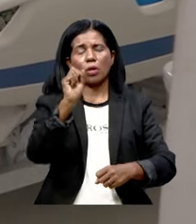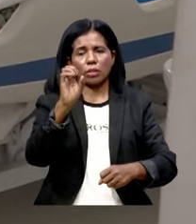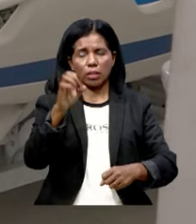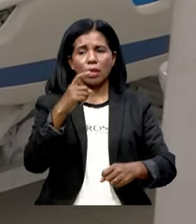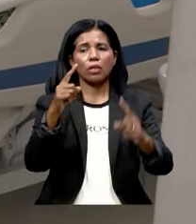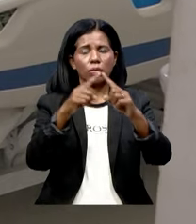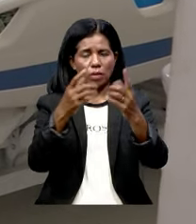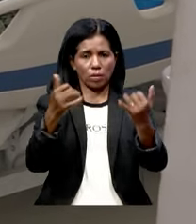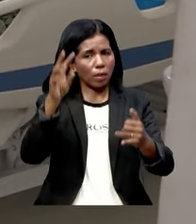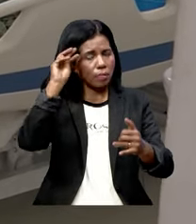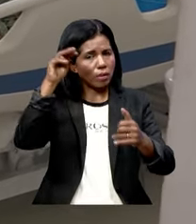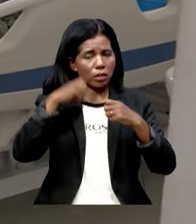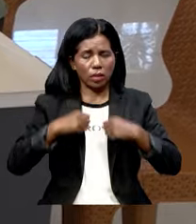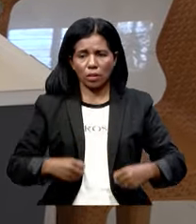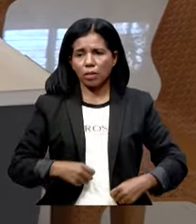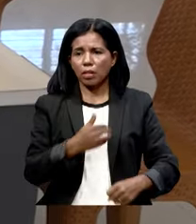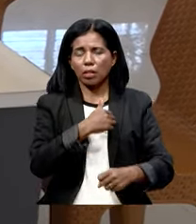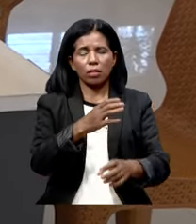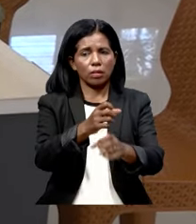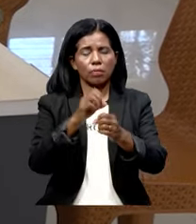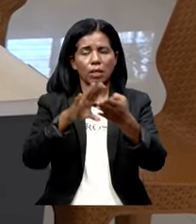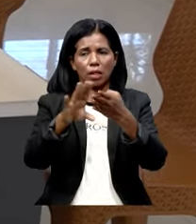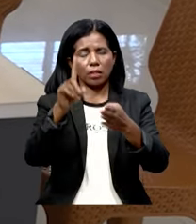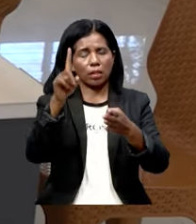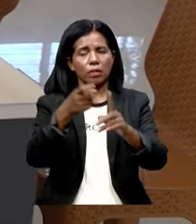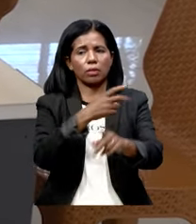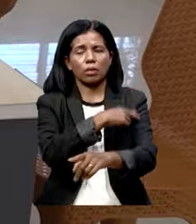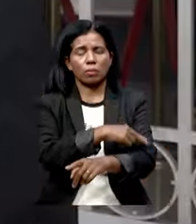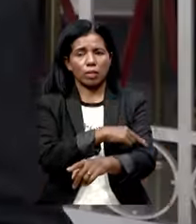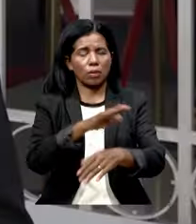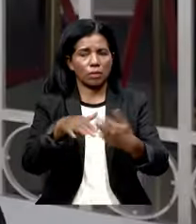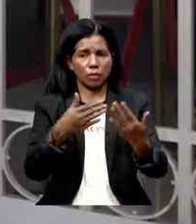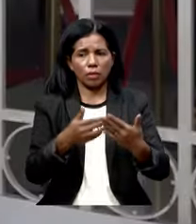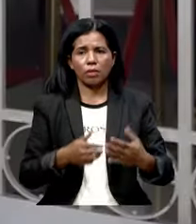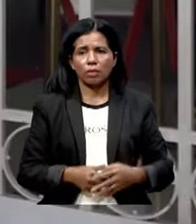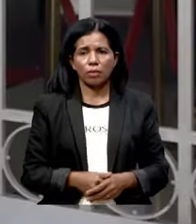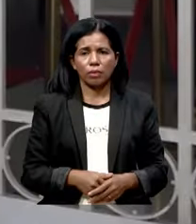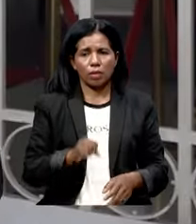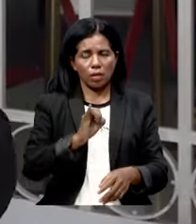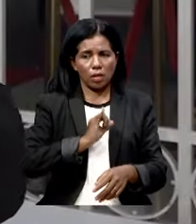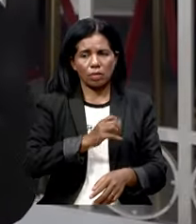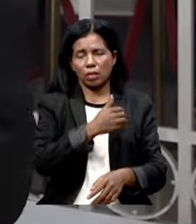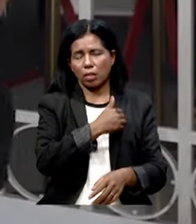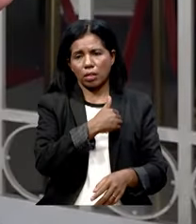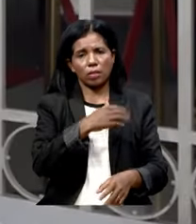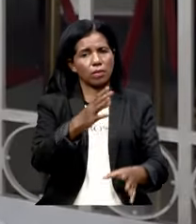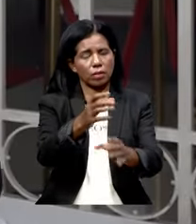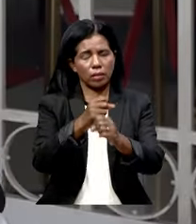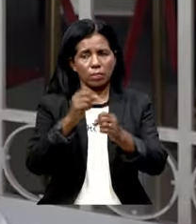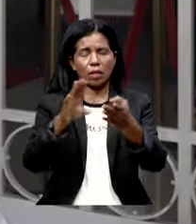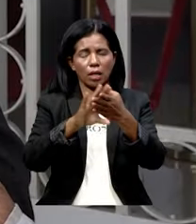to horas ne ministro saúde seraxímo carta oficial de Hussi Hospital Hirakne. Hau seraxímo